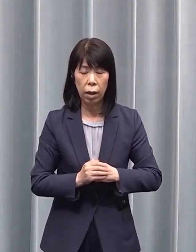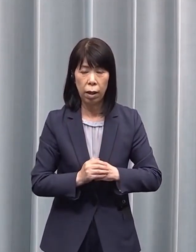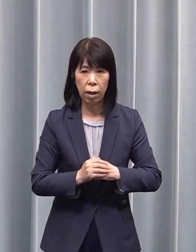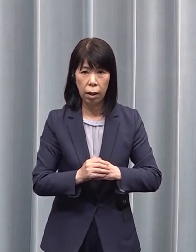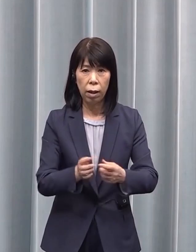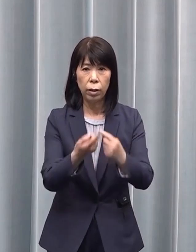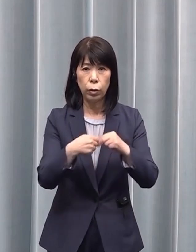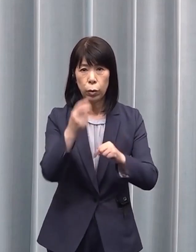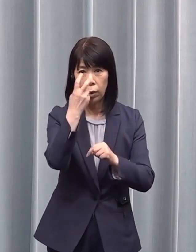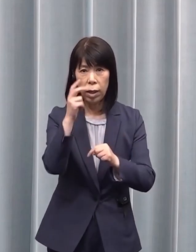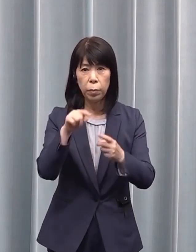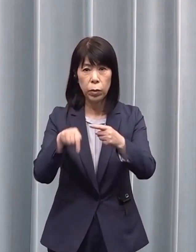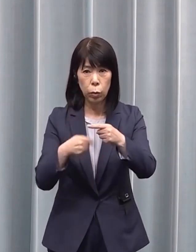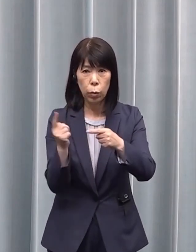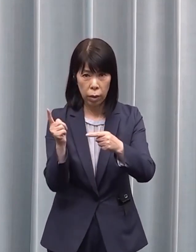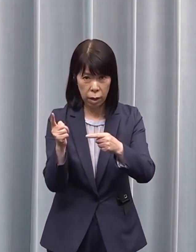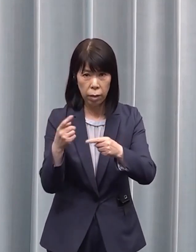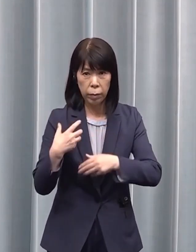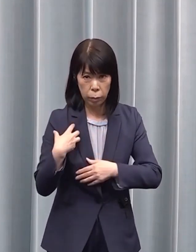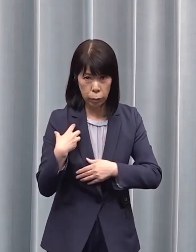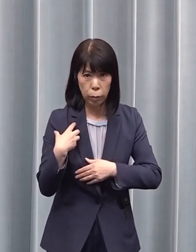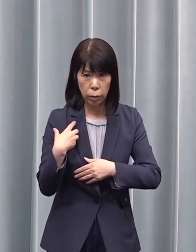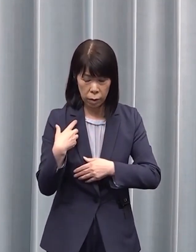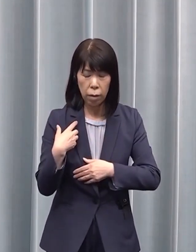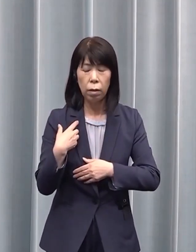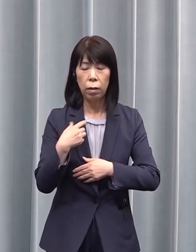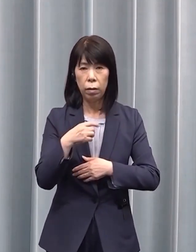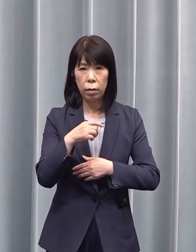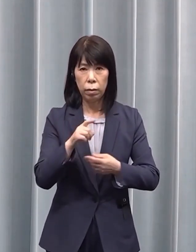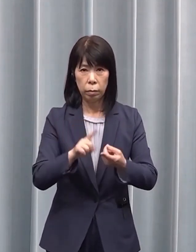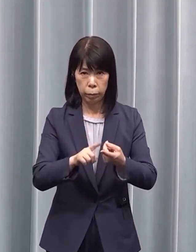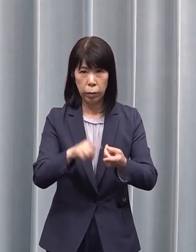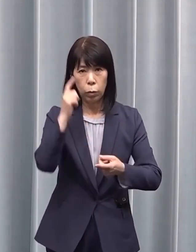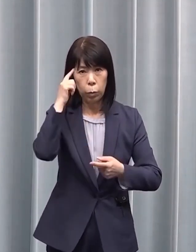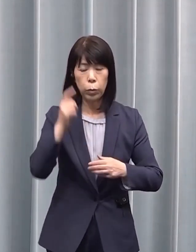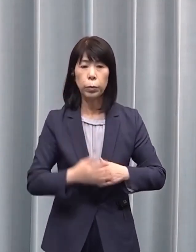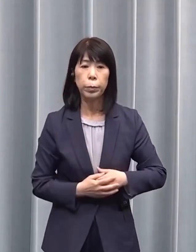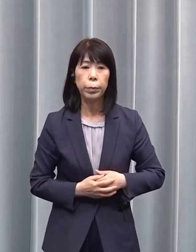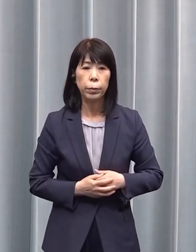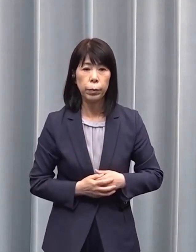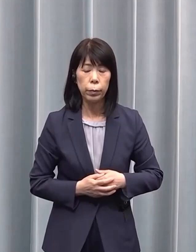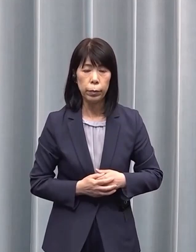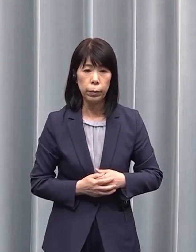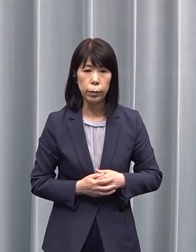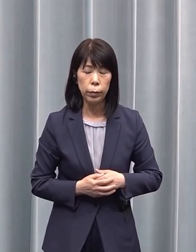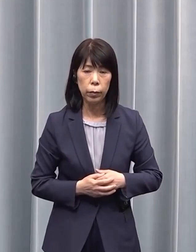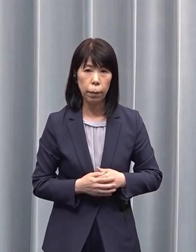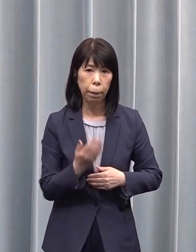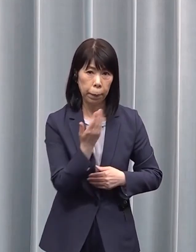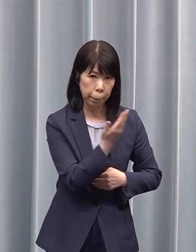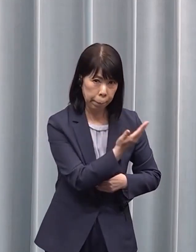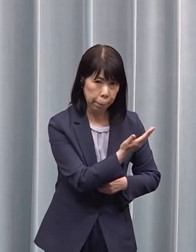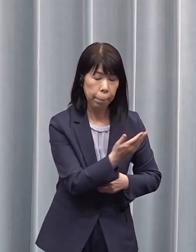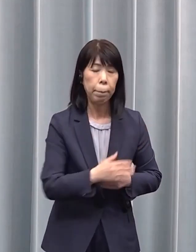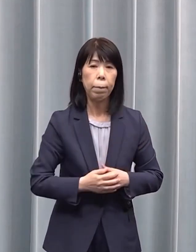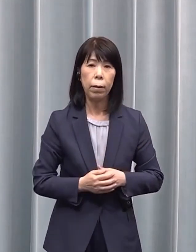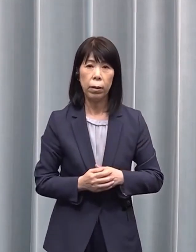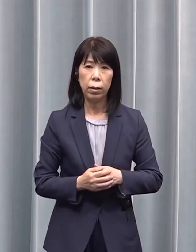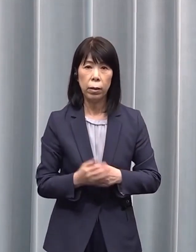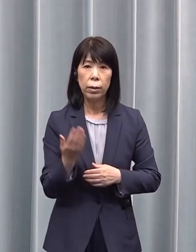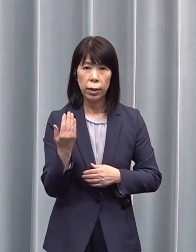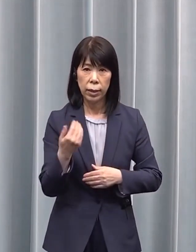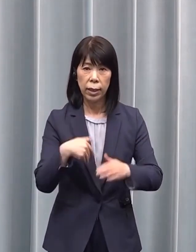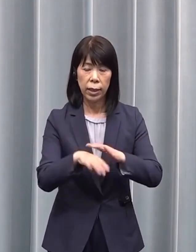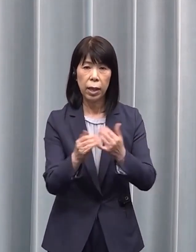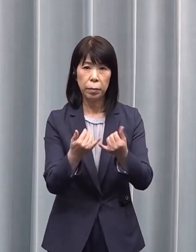において行うことが適当であると考えています。 はい、先ほど難民参与員制度があ